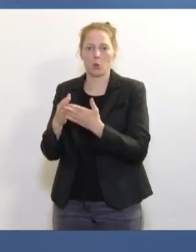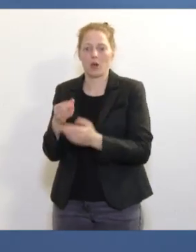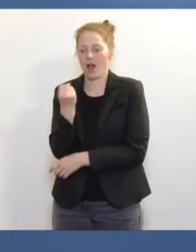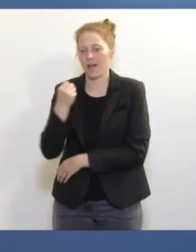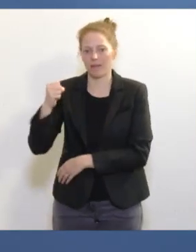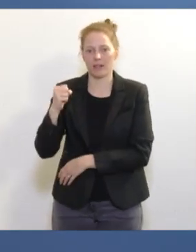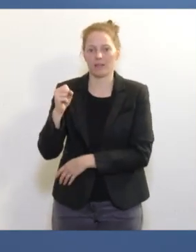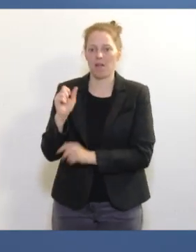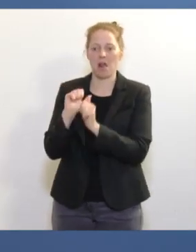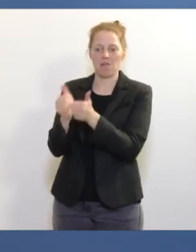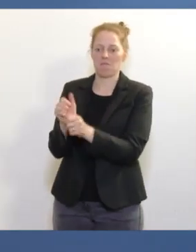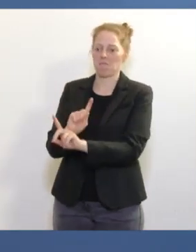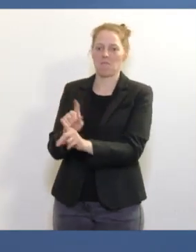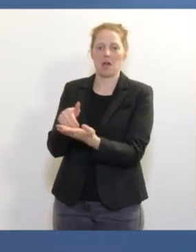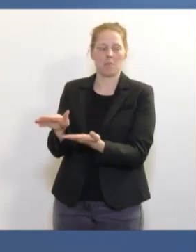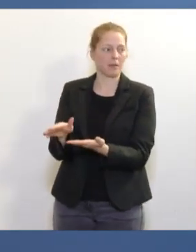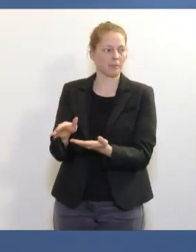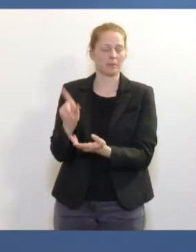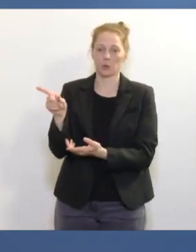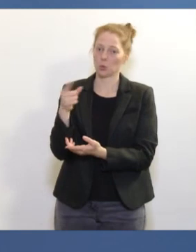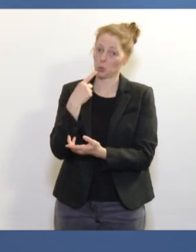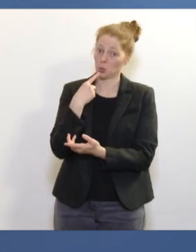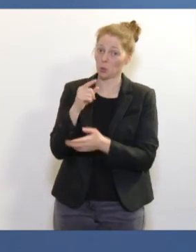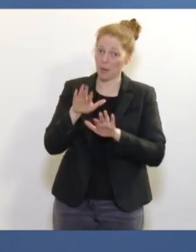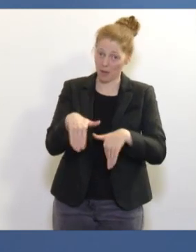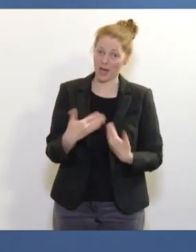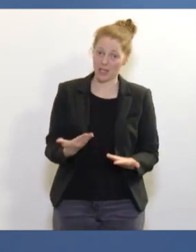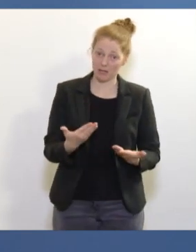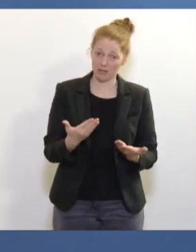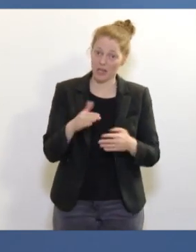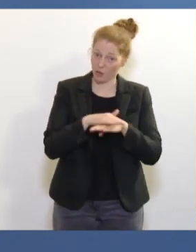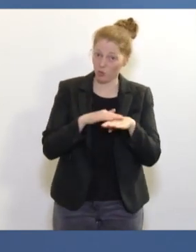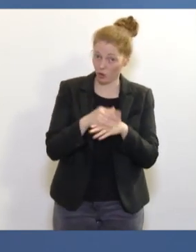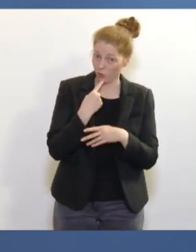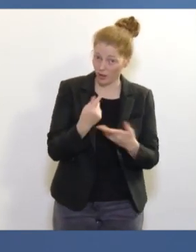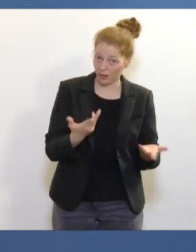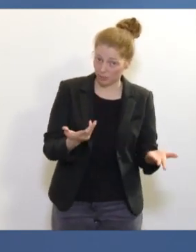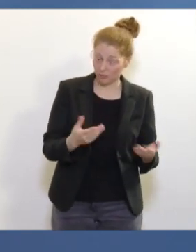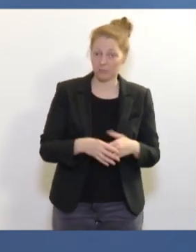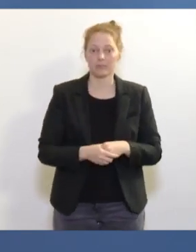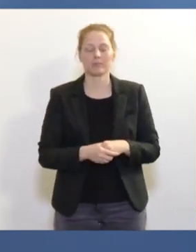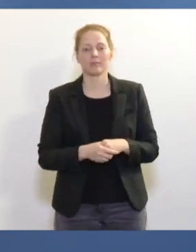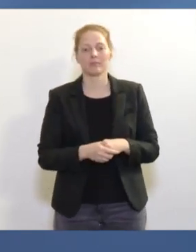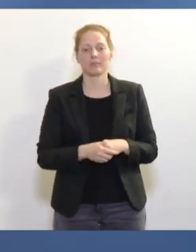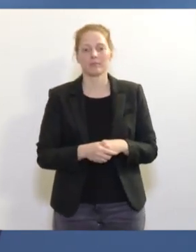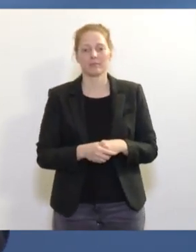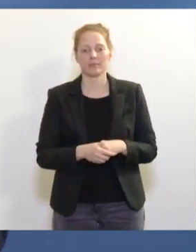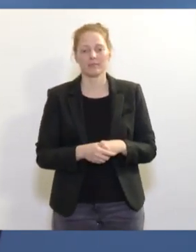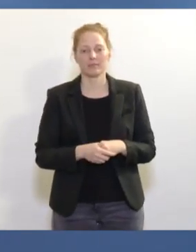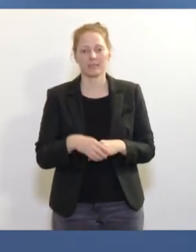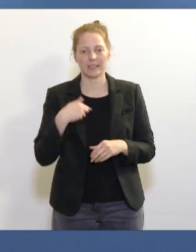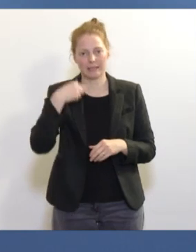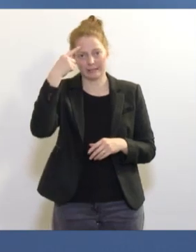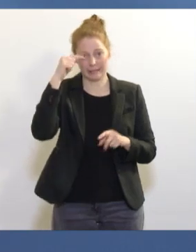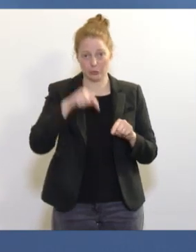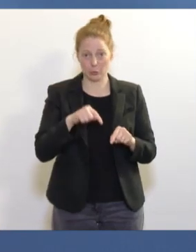kriegen. Sie bereit, Pardon zu so viel aussuchen. Ich weiß nicht, ob das tut, und die Frau, die ihn